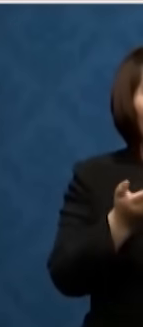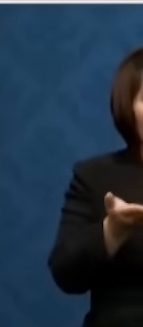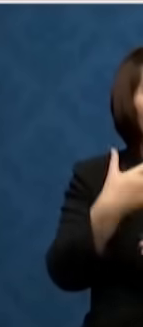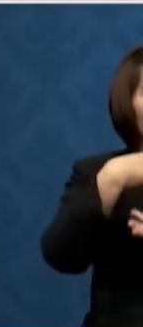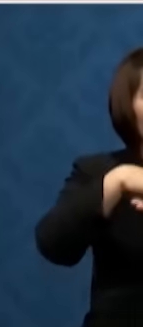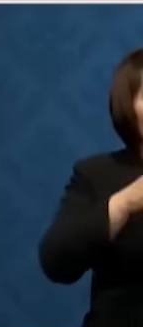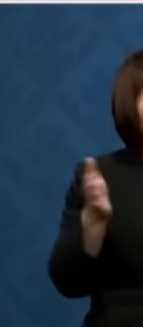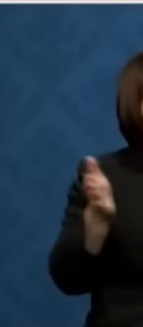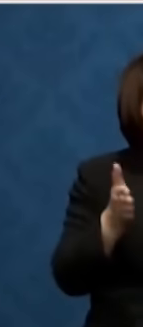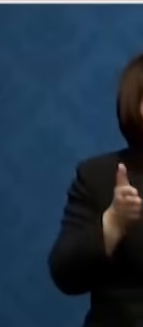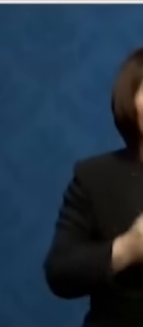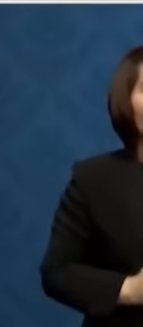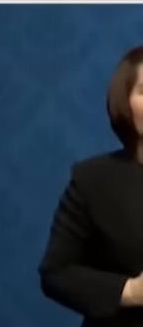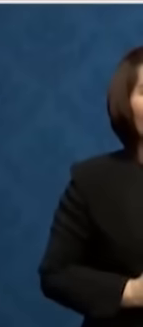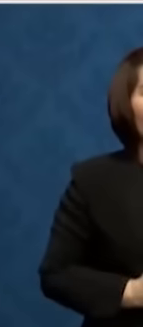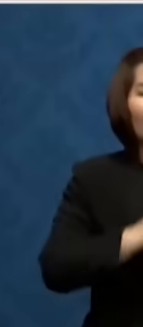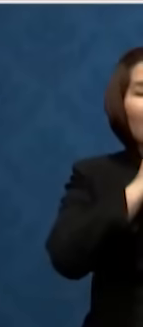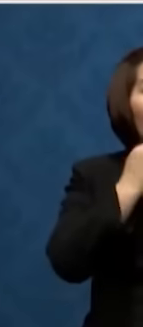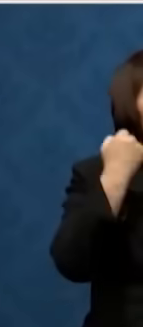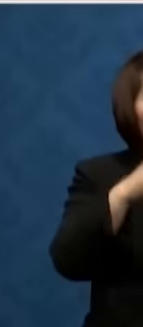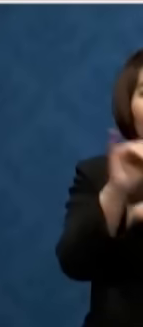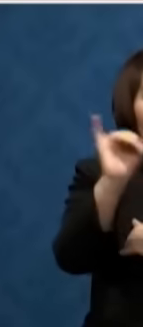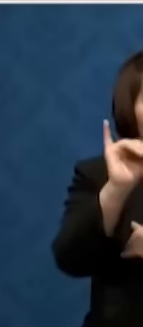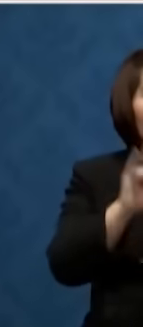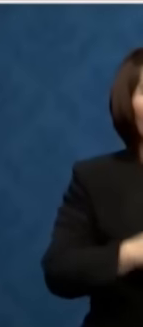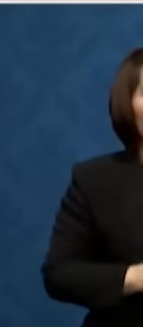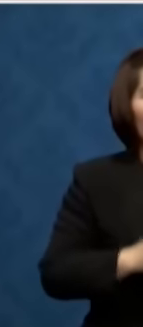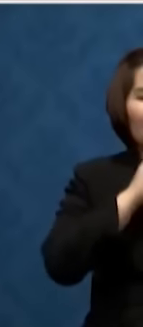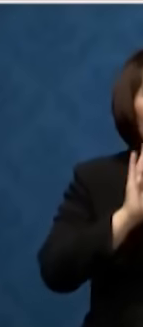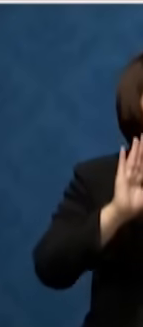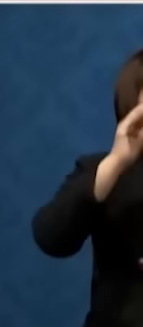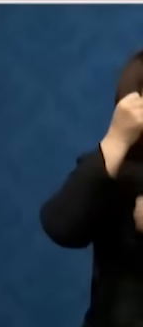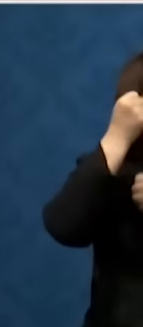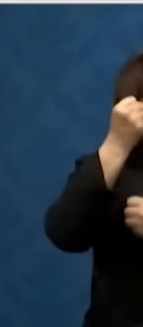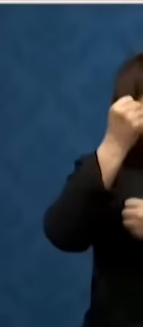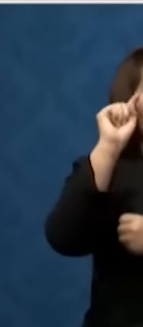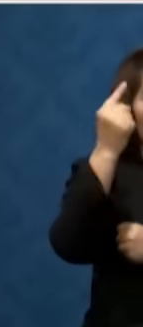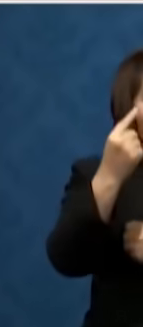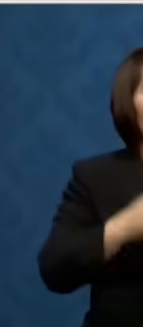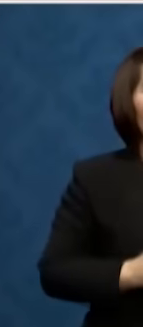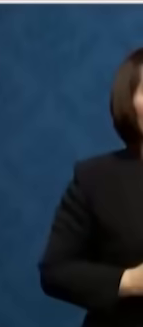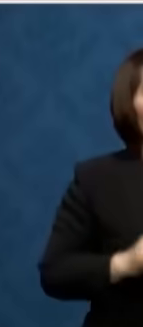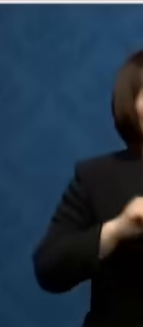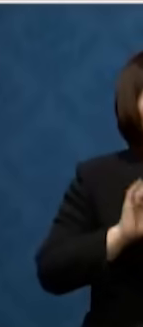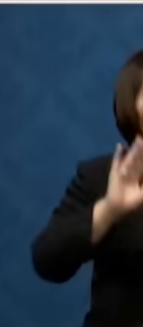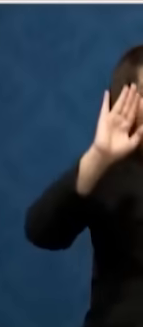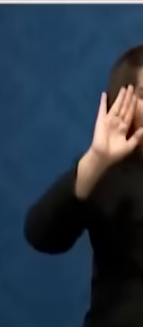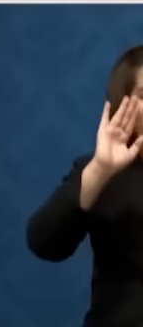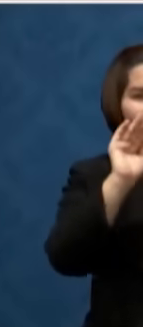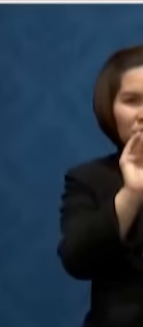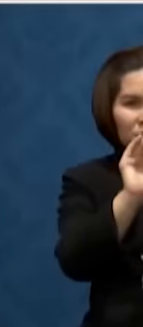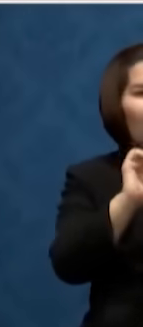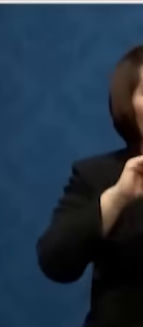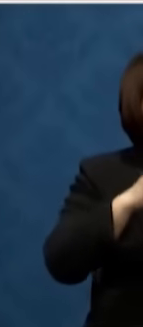สั้นๆเดี๋ยวถ้าเผื่อยังไม่ผิดข้อบังคับถ้าเผื่อว่ายกมือขึ้นประท้วงก็ต้องเป็นการประท้วงว่าผู้อภิปรายก